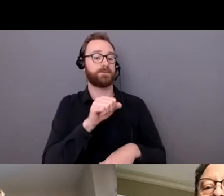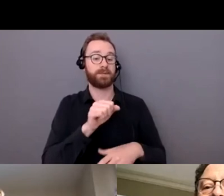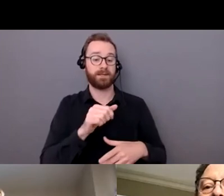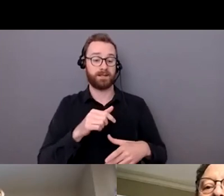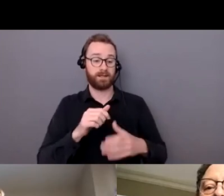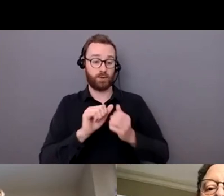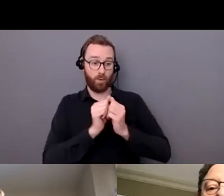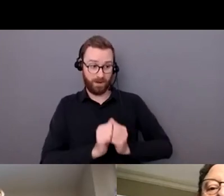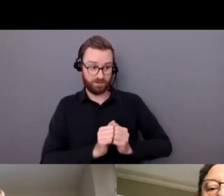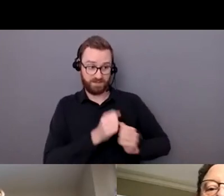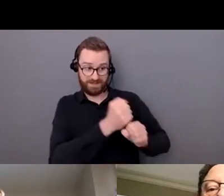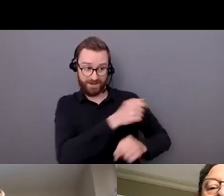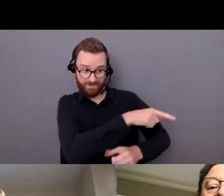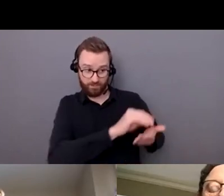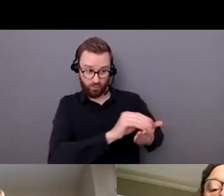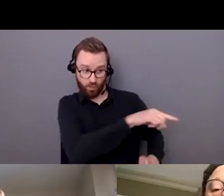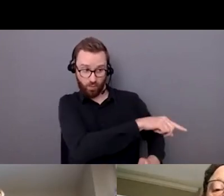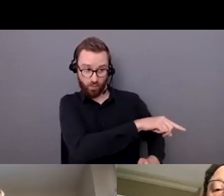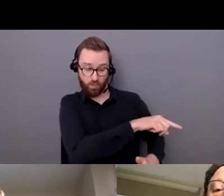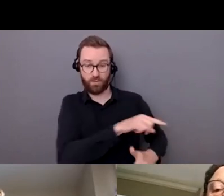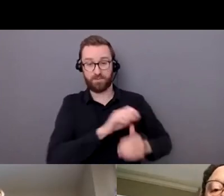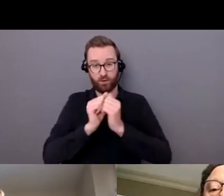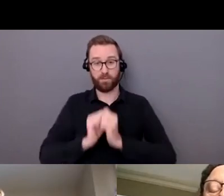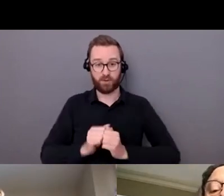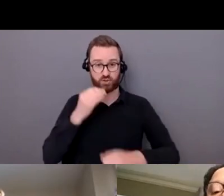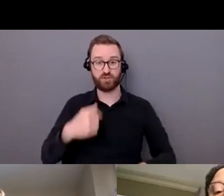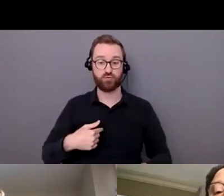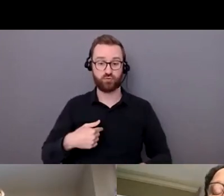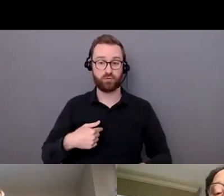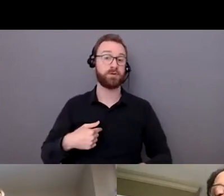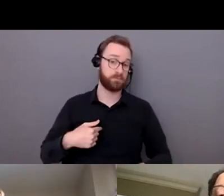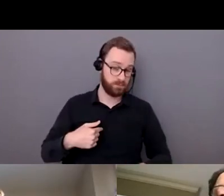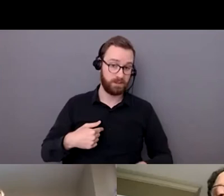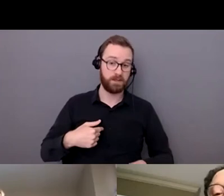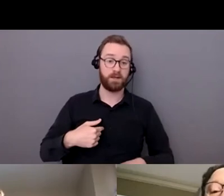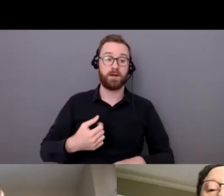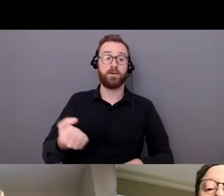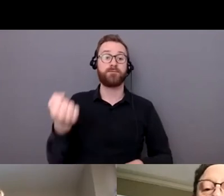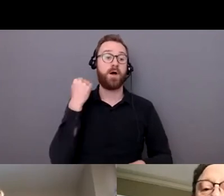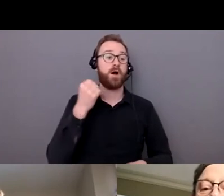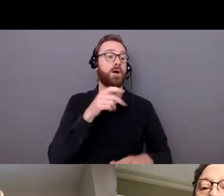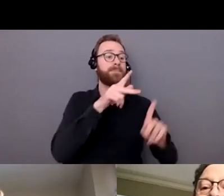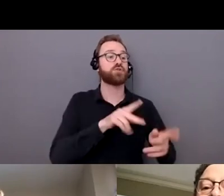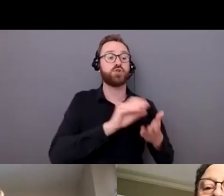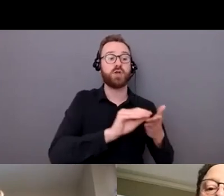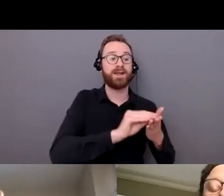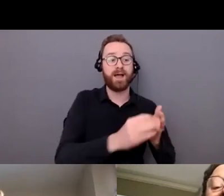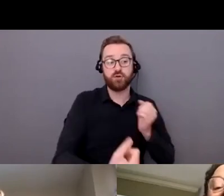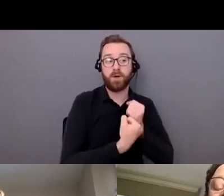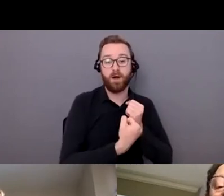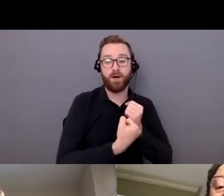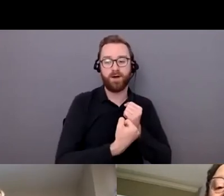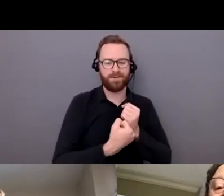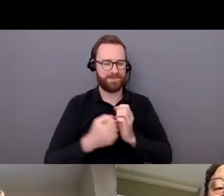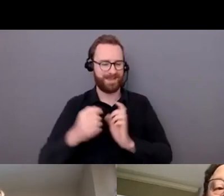à la maison. Donc, est-ce que c'est la technologie qui va répondre? Est-ce que d'habituellement, c'est la commis ou la secrétaire qui me donne ce coup de main-là? Donc,